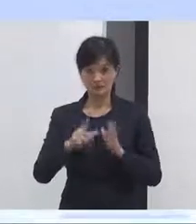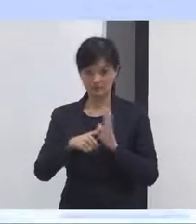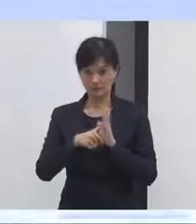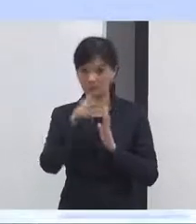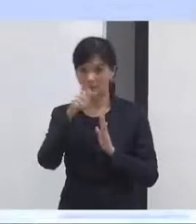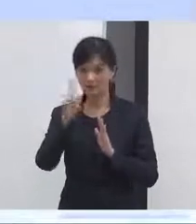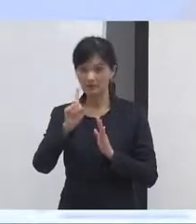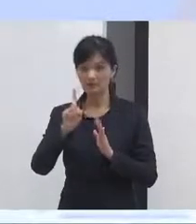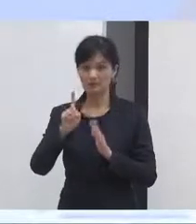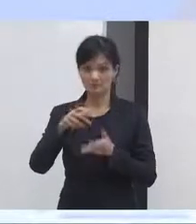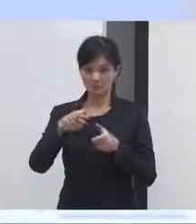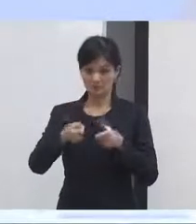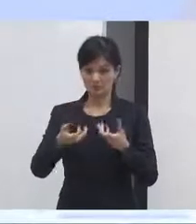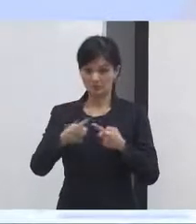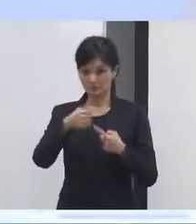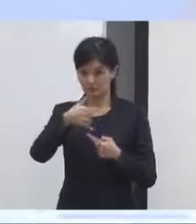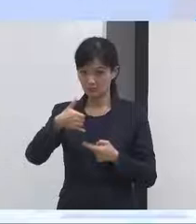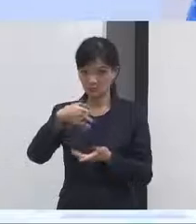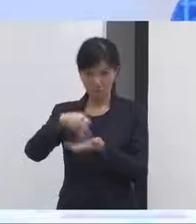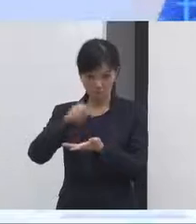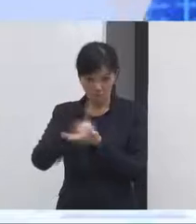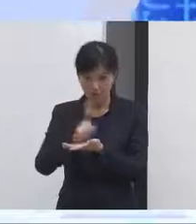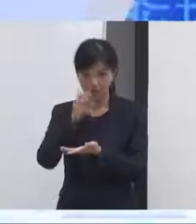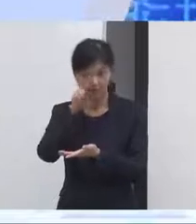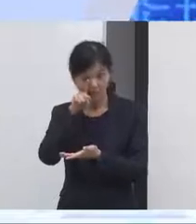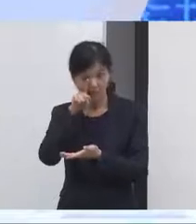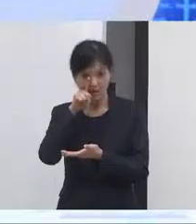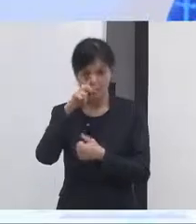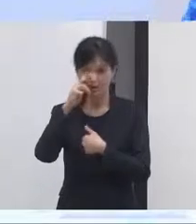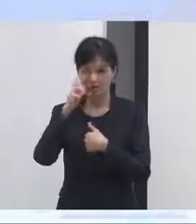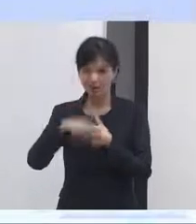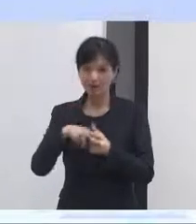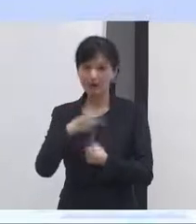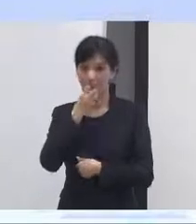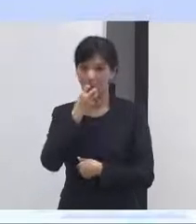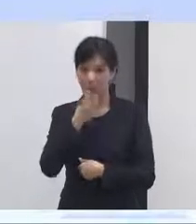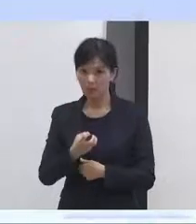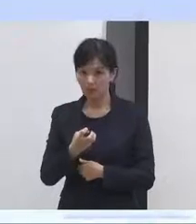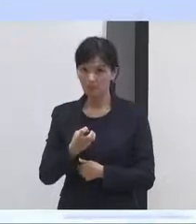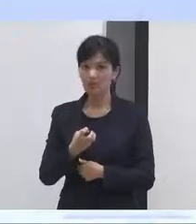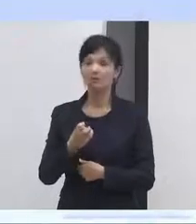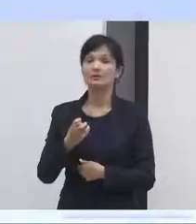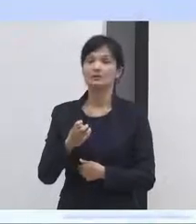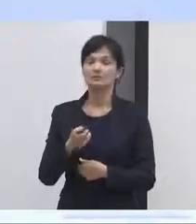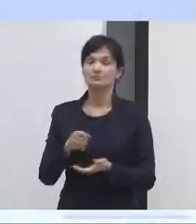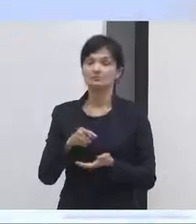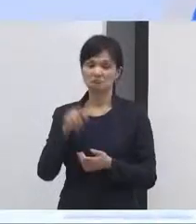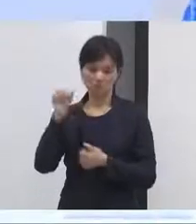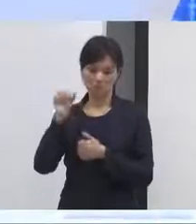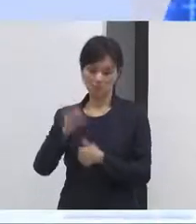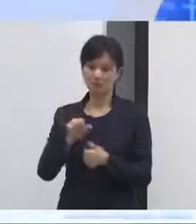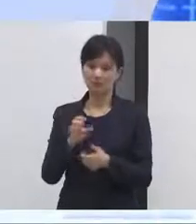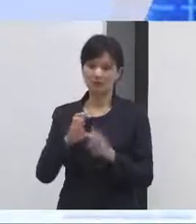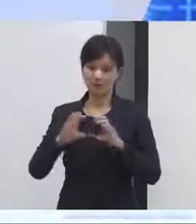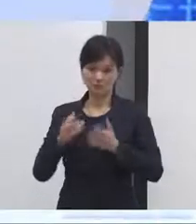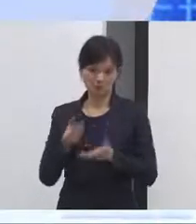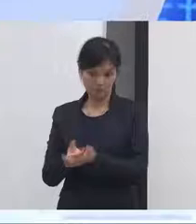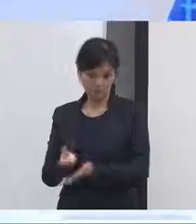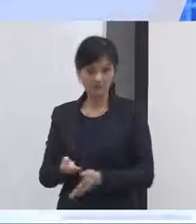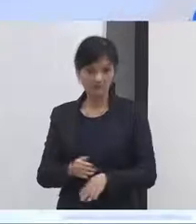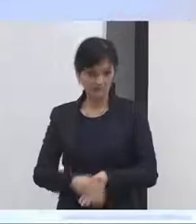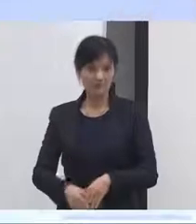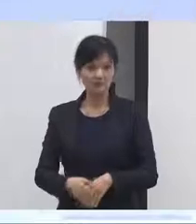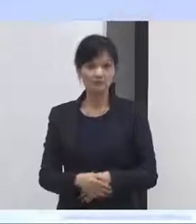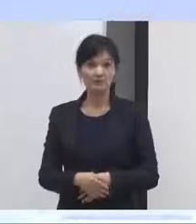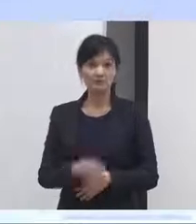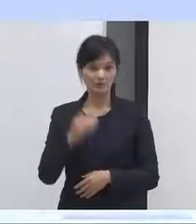务人员登载不实而产生的损失是有对应的国赔，所以一旦一个国赔案件发生了之后会